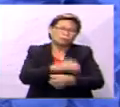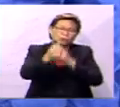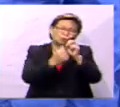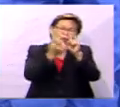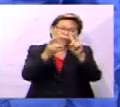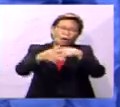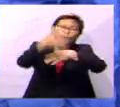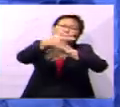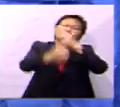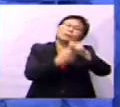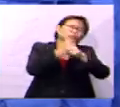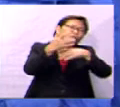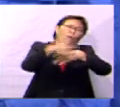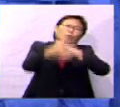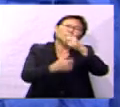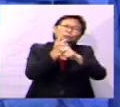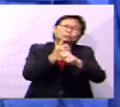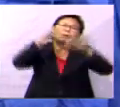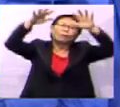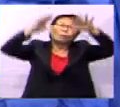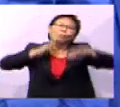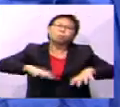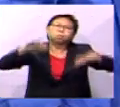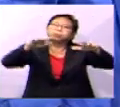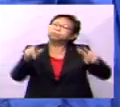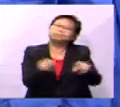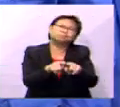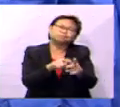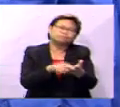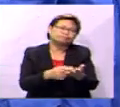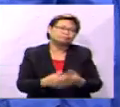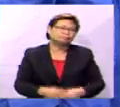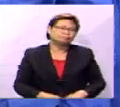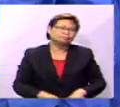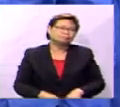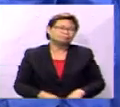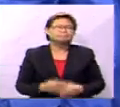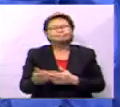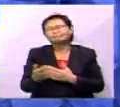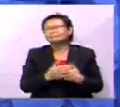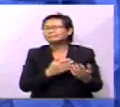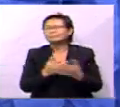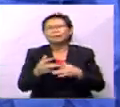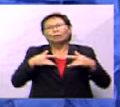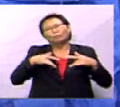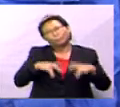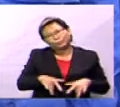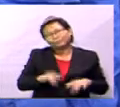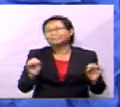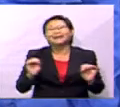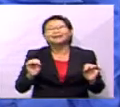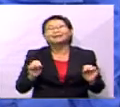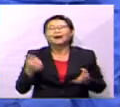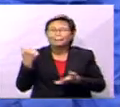2018. Awal-awal tahun sudah ada bencana begini. Tapi apa? Tidak mematahkan? Tapi ini tidak mematahkan semangat kami.